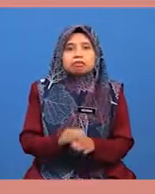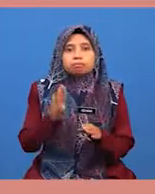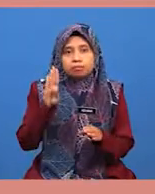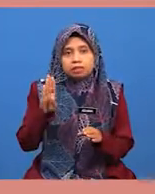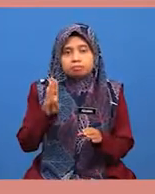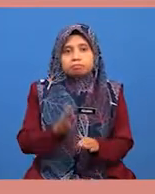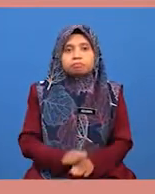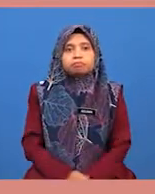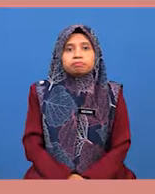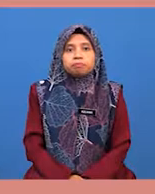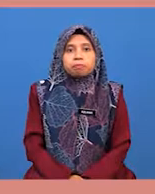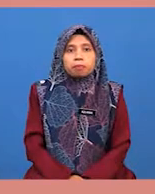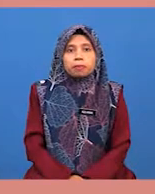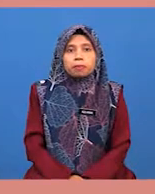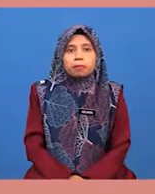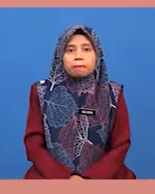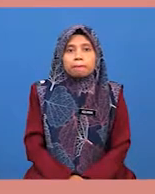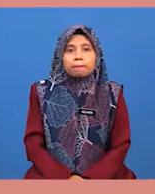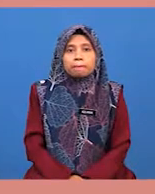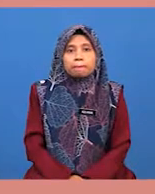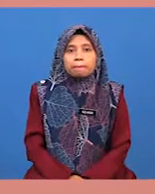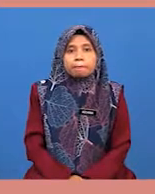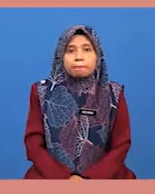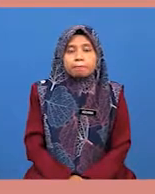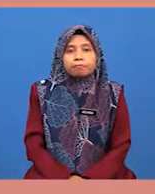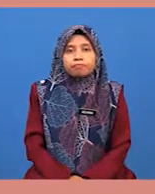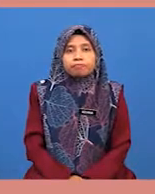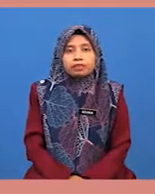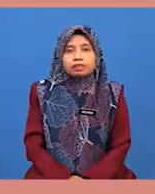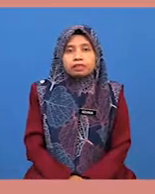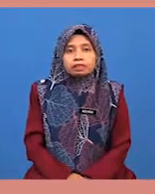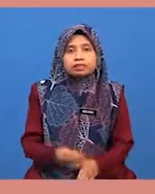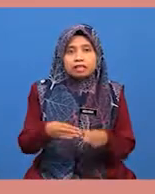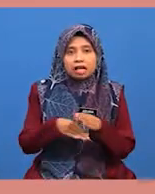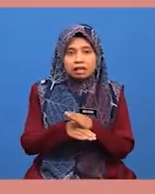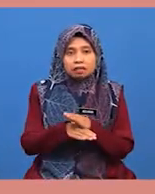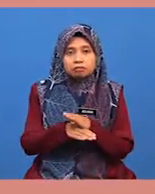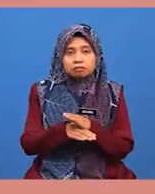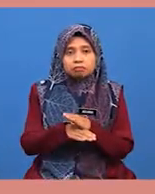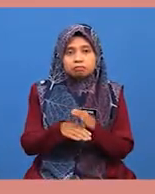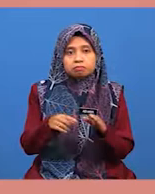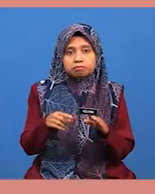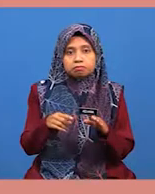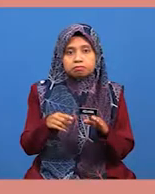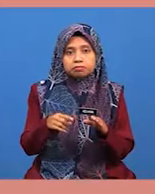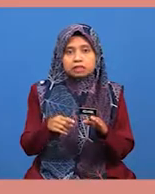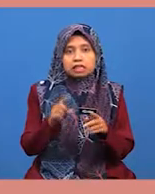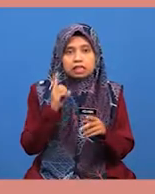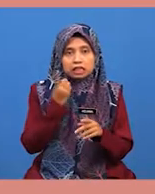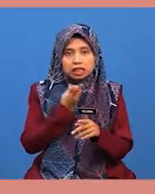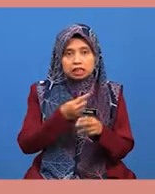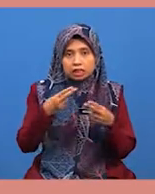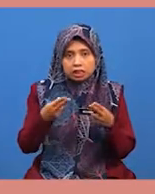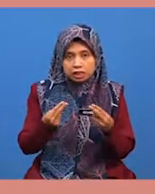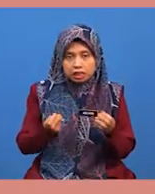kita hendak membina ayat majmuk yang lengkap. Dalam situasi ayat ini, kita